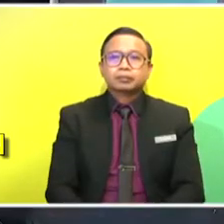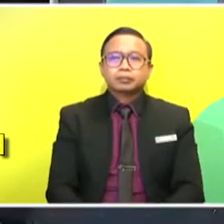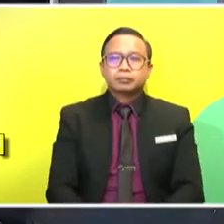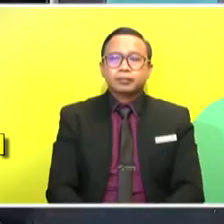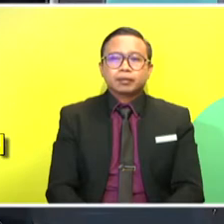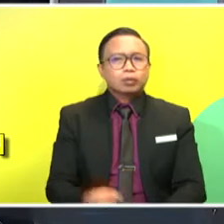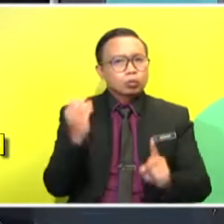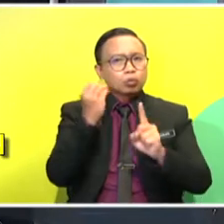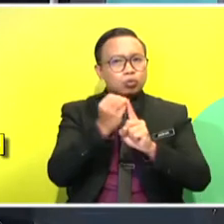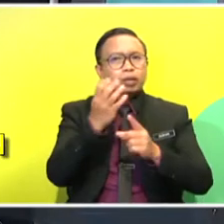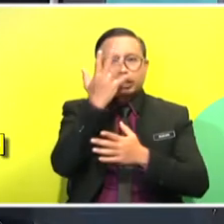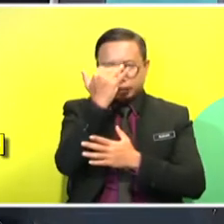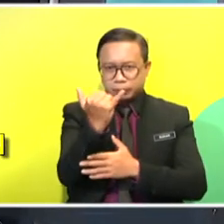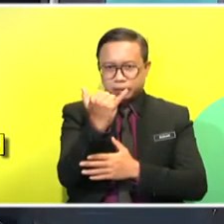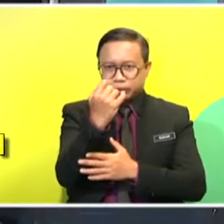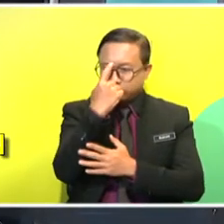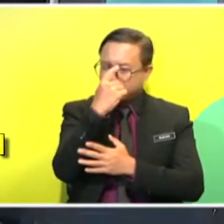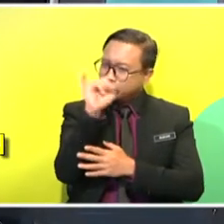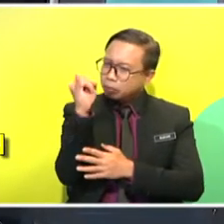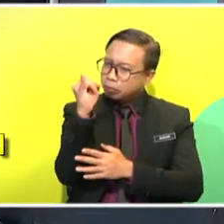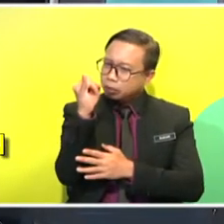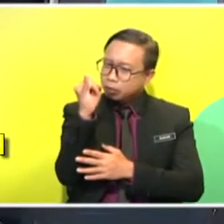kita dilarang untuk